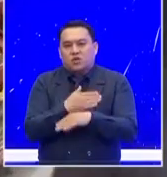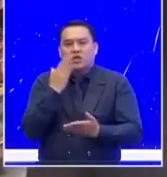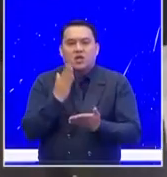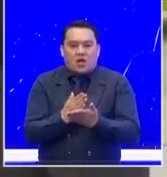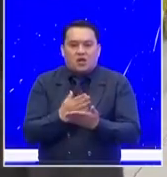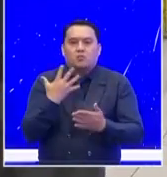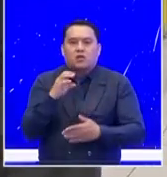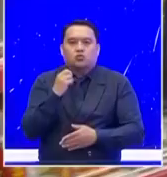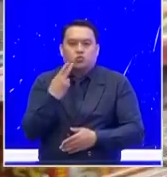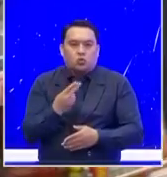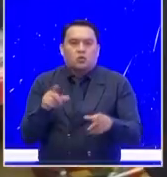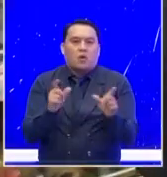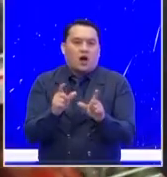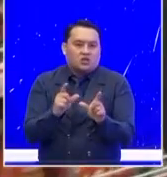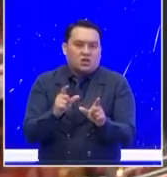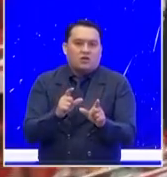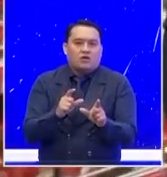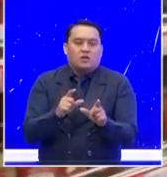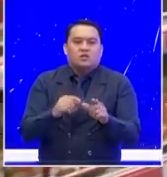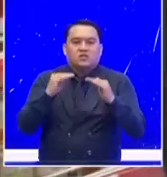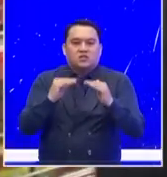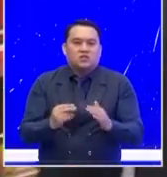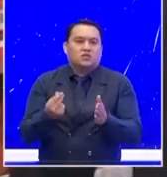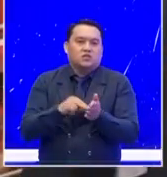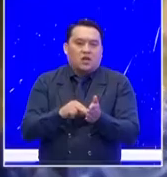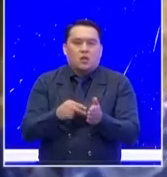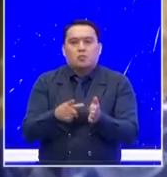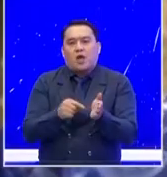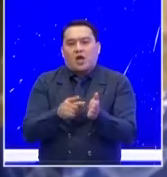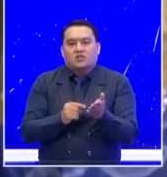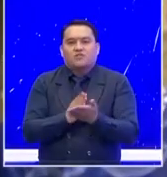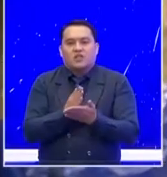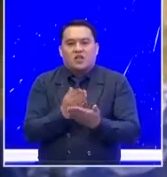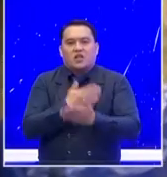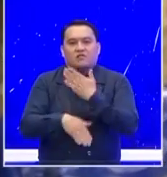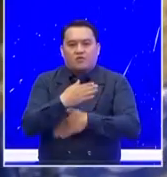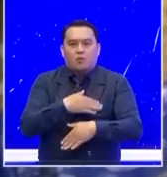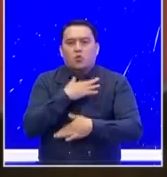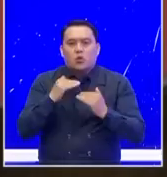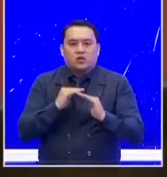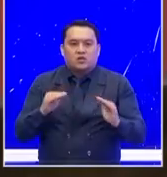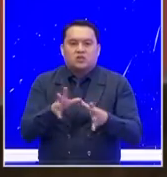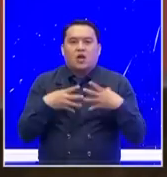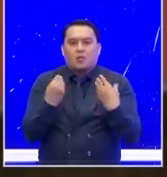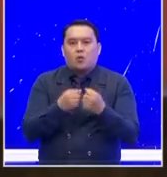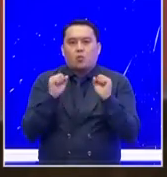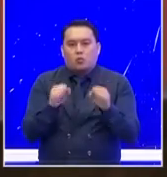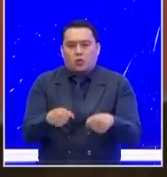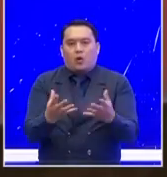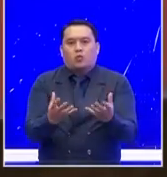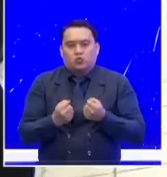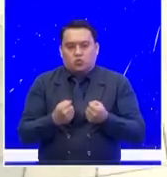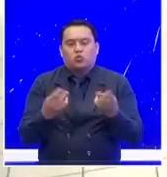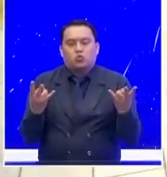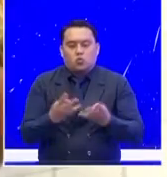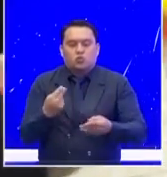действуют и 5 социальных магазинов. В них по сниженной стоимости пенсионеры, ветераны, инвалиды и многодетные семьи могут